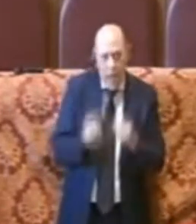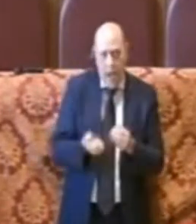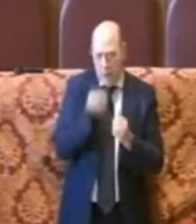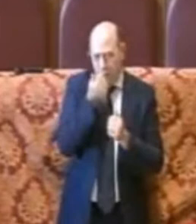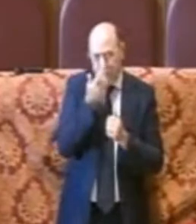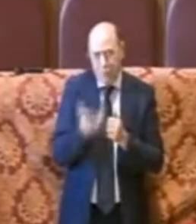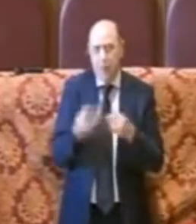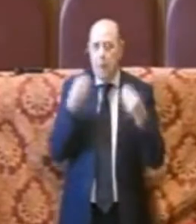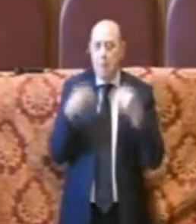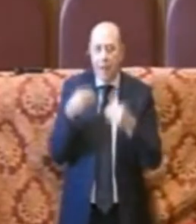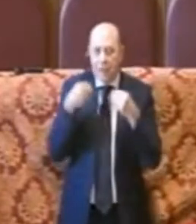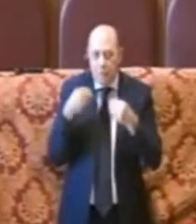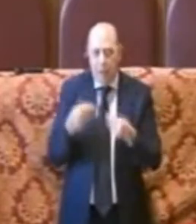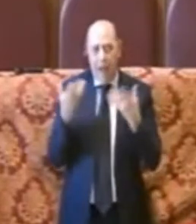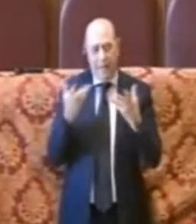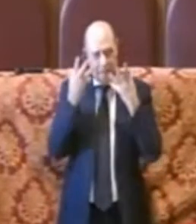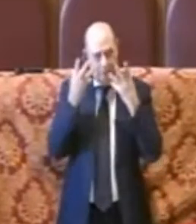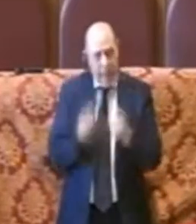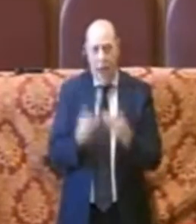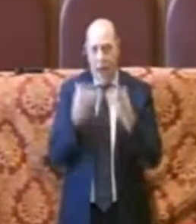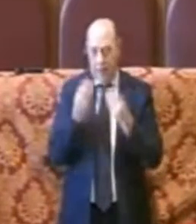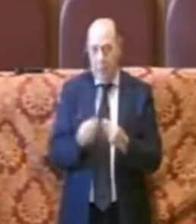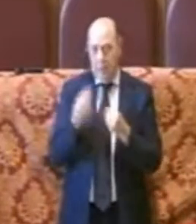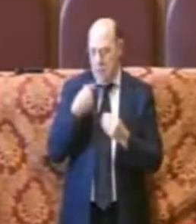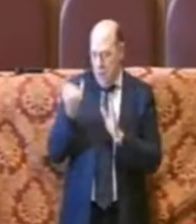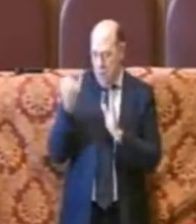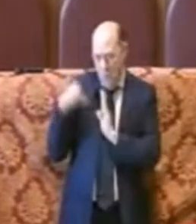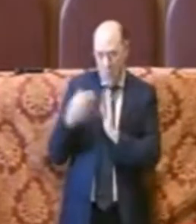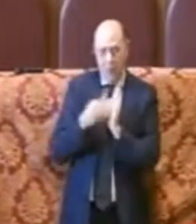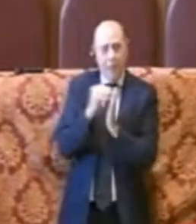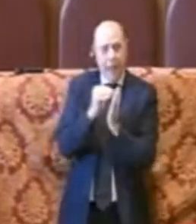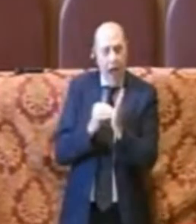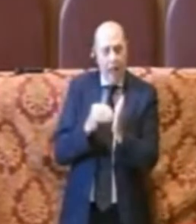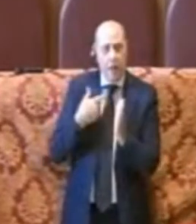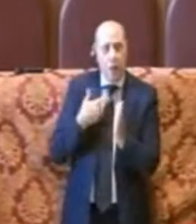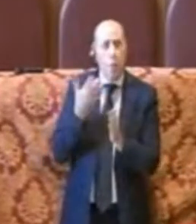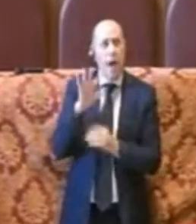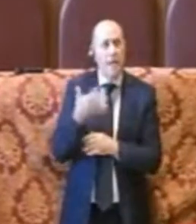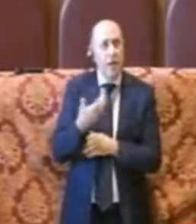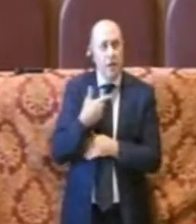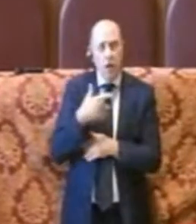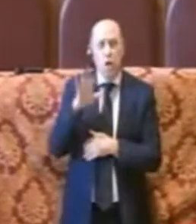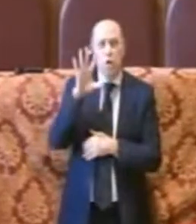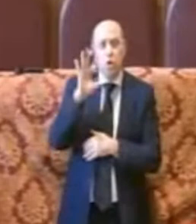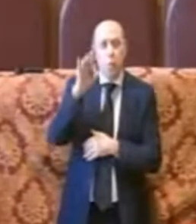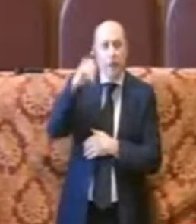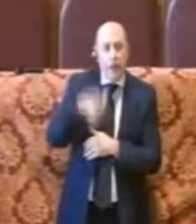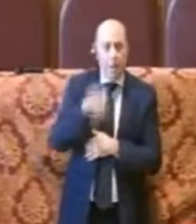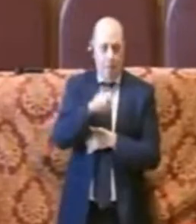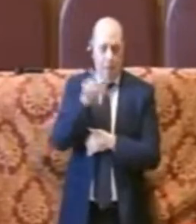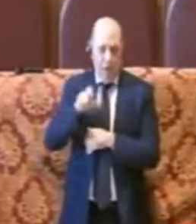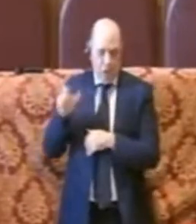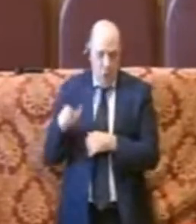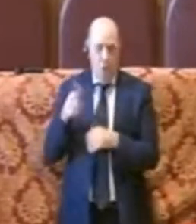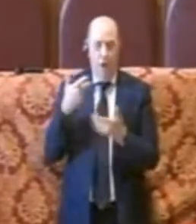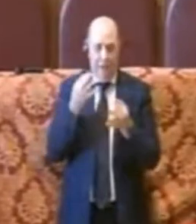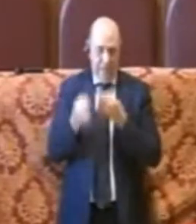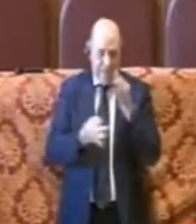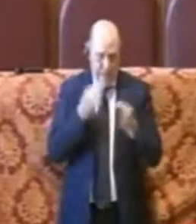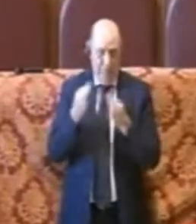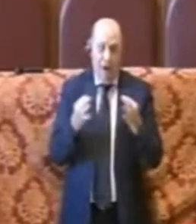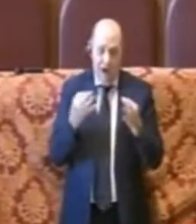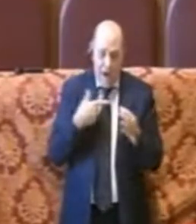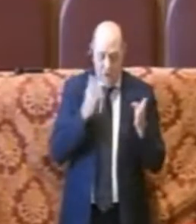di partecipanti, secondo i dati ultimi pubblicati parliamo di oltre quasi 50.000 persone in tutte diciamo, le